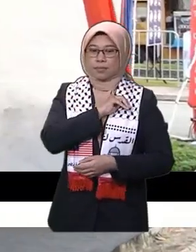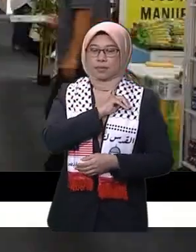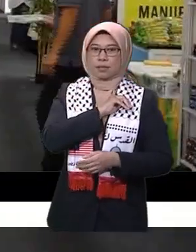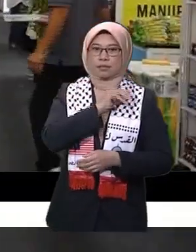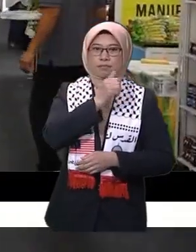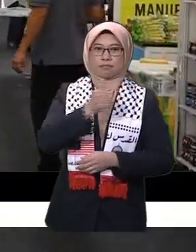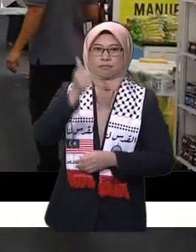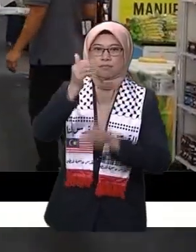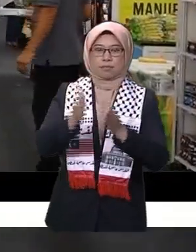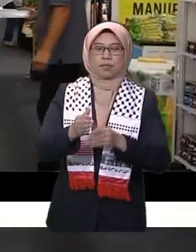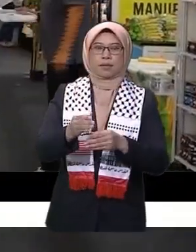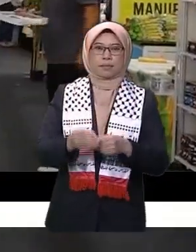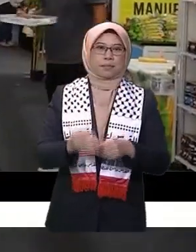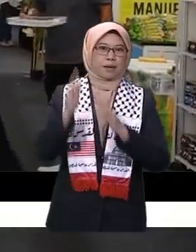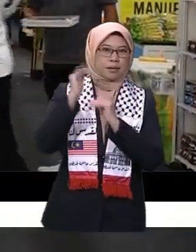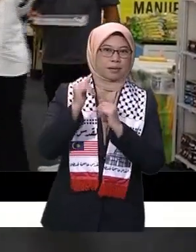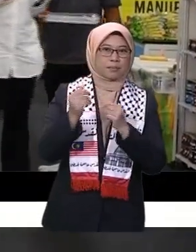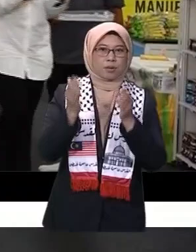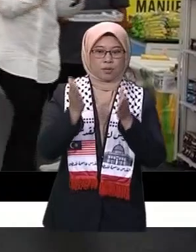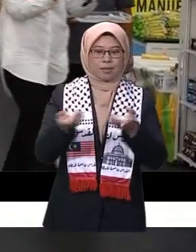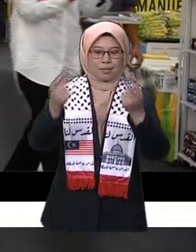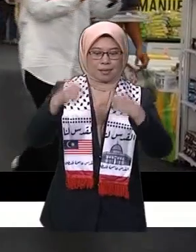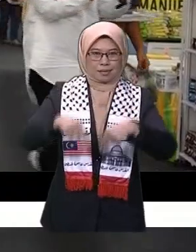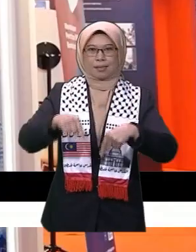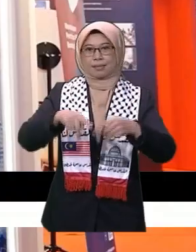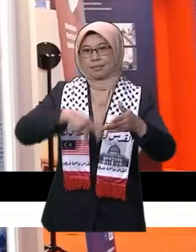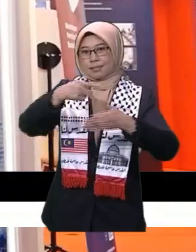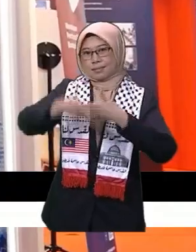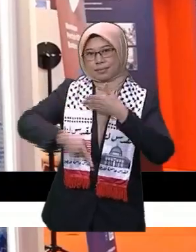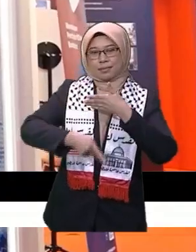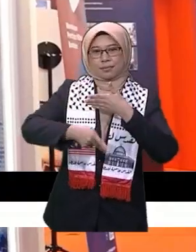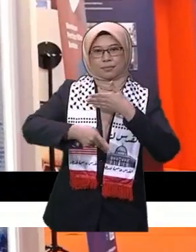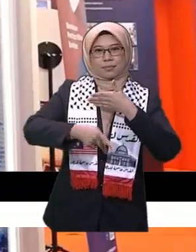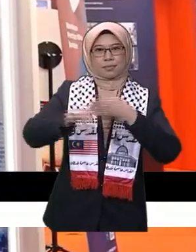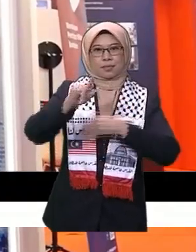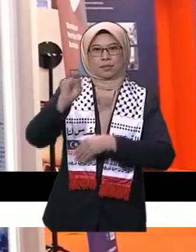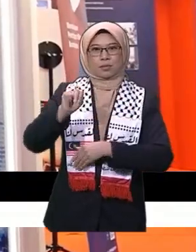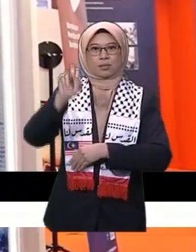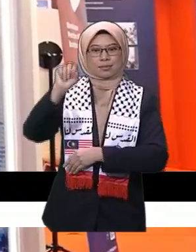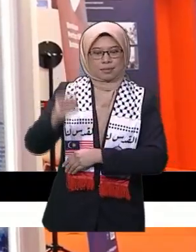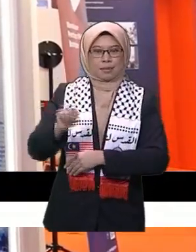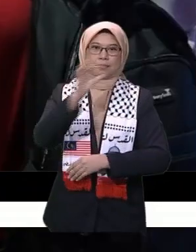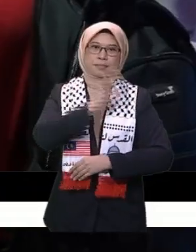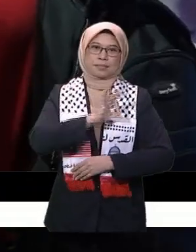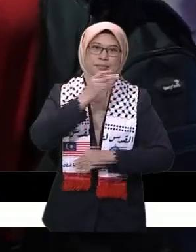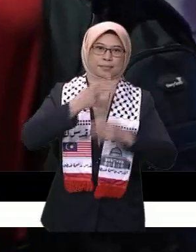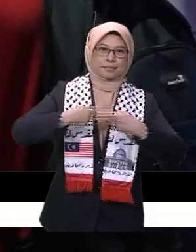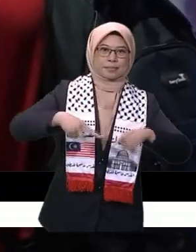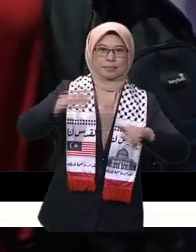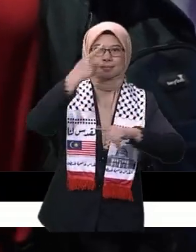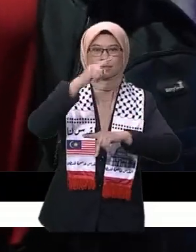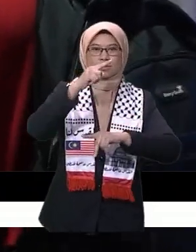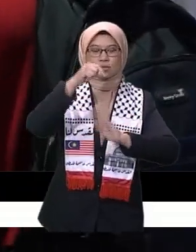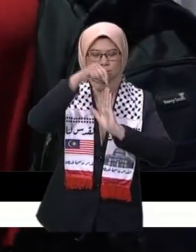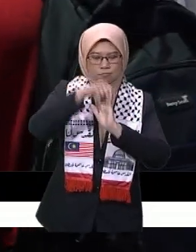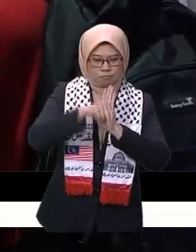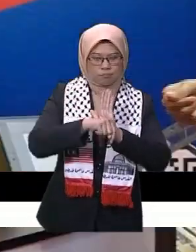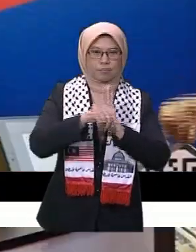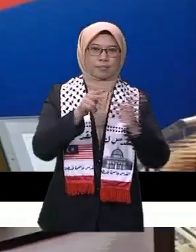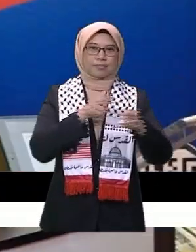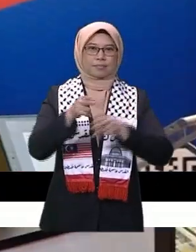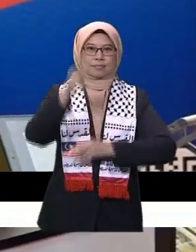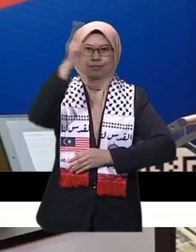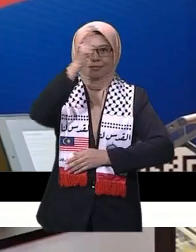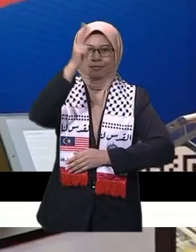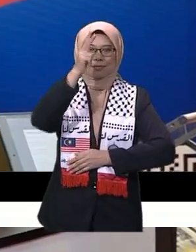berharap pengunjung yang hadir pada program Madani Rakyat 2024 Zon Selatan memanfaatkan peluang untuk mendalami setiap usaha